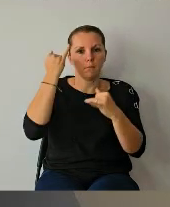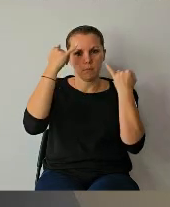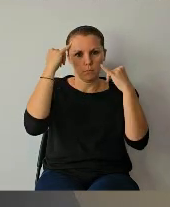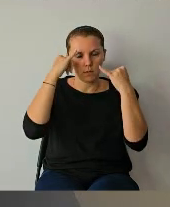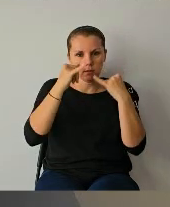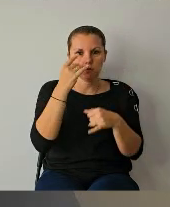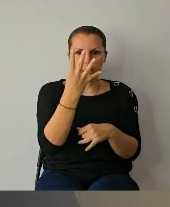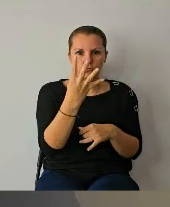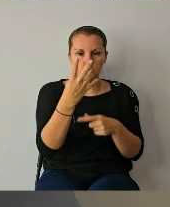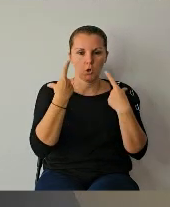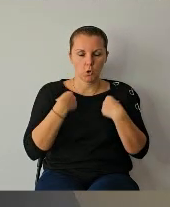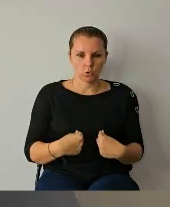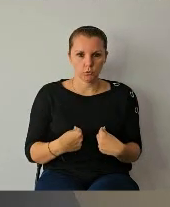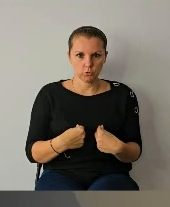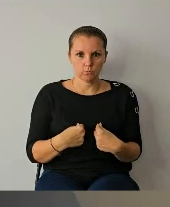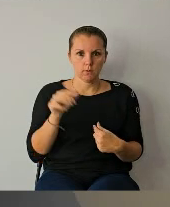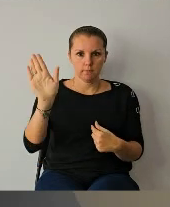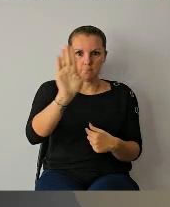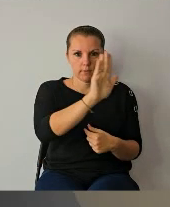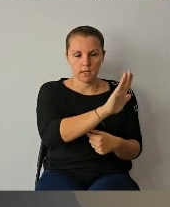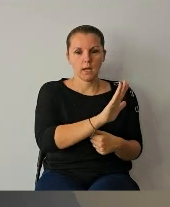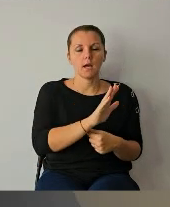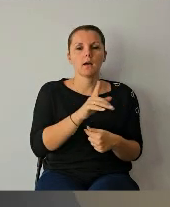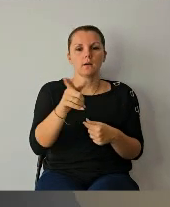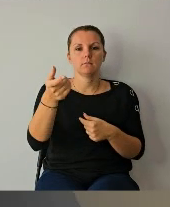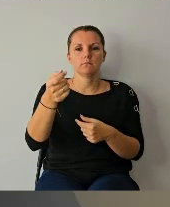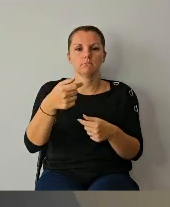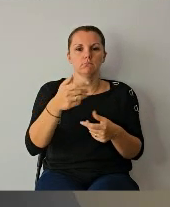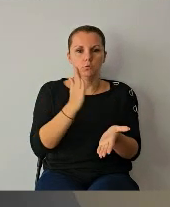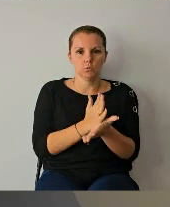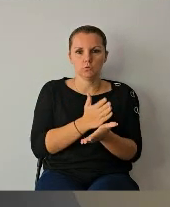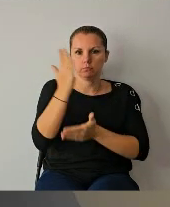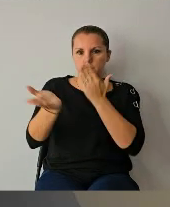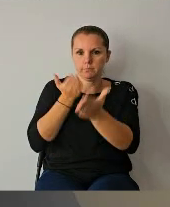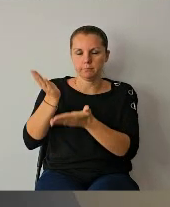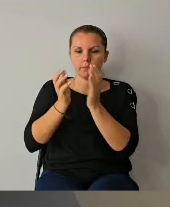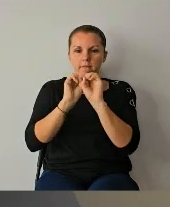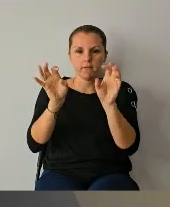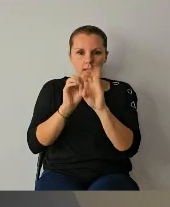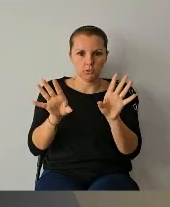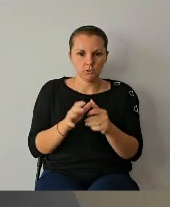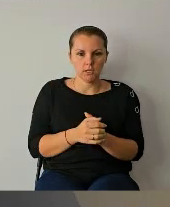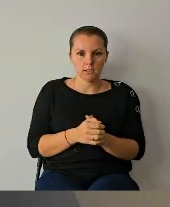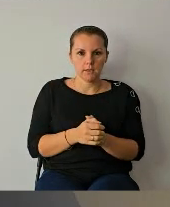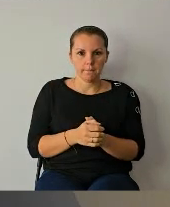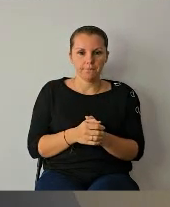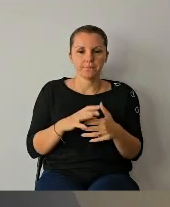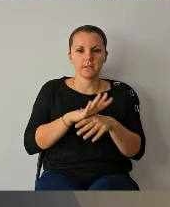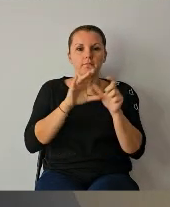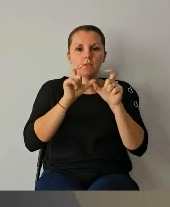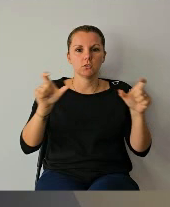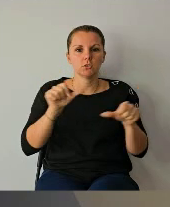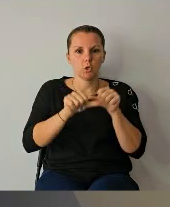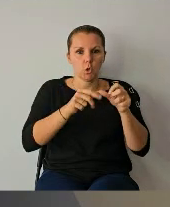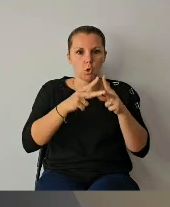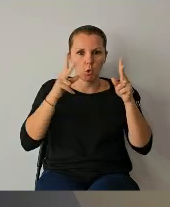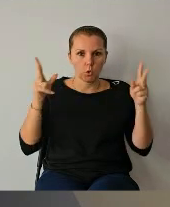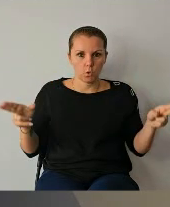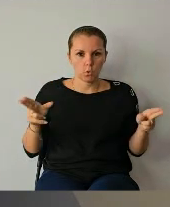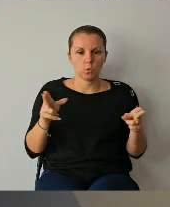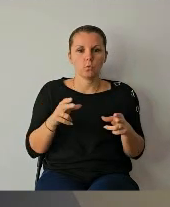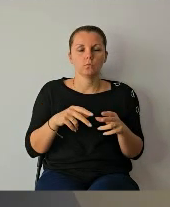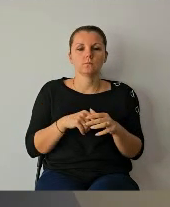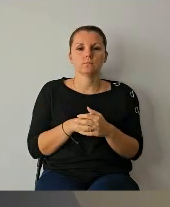4 pracowników, którzy w wyznaczonym terminie złożyli stosowne wyjaśnienia. Ponadto w trakcie roku do dnia złożenia